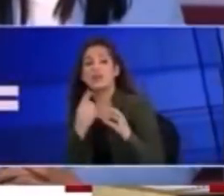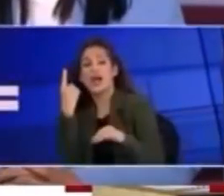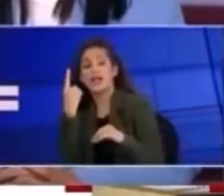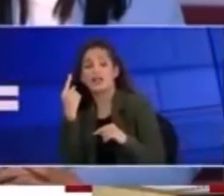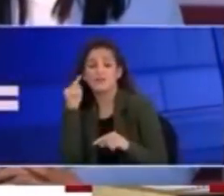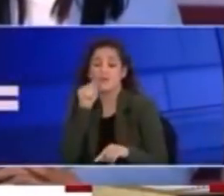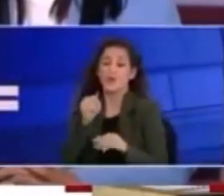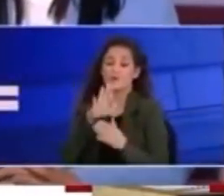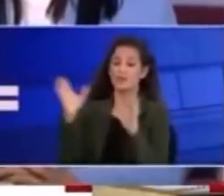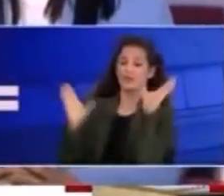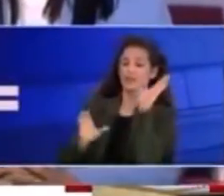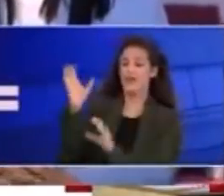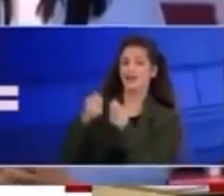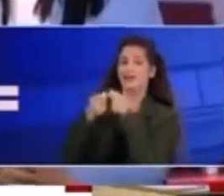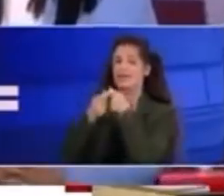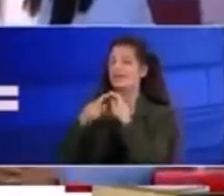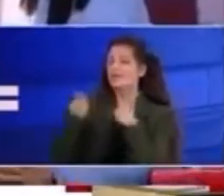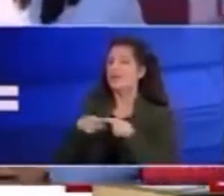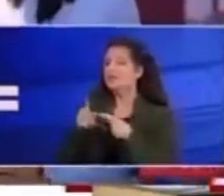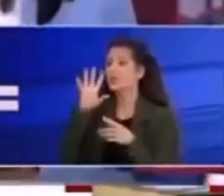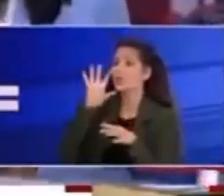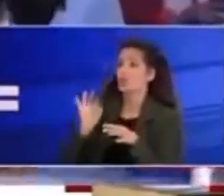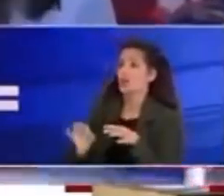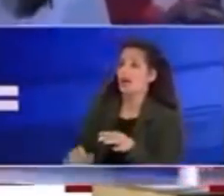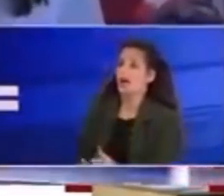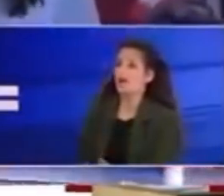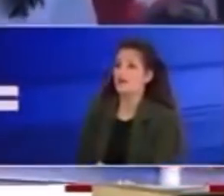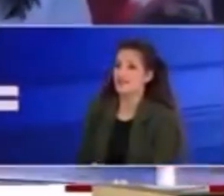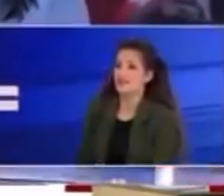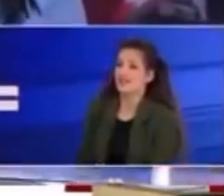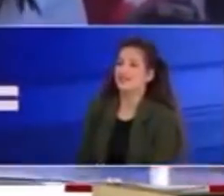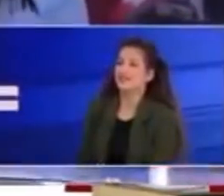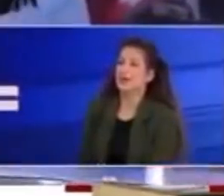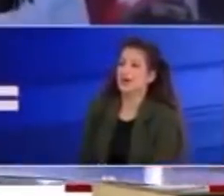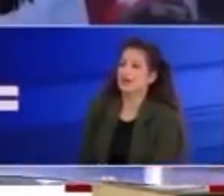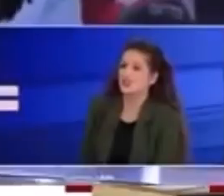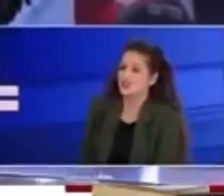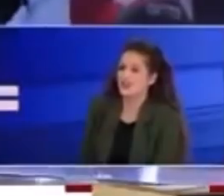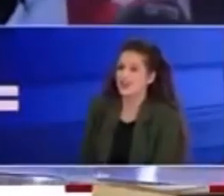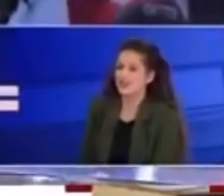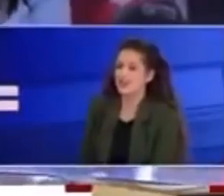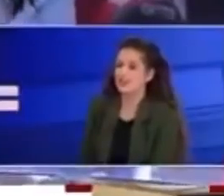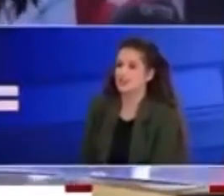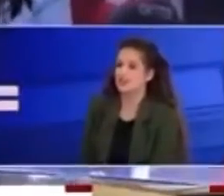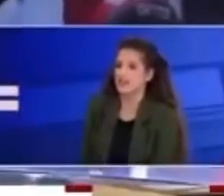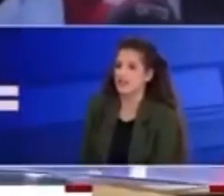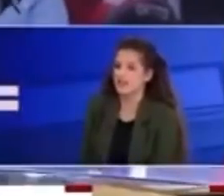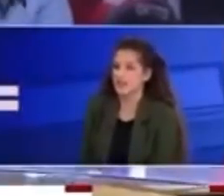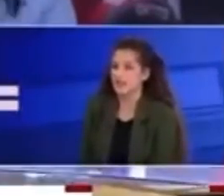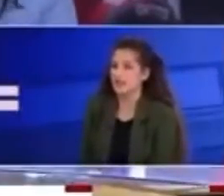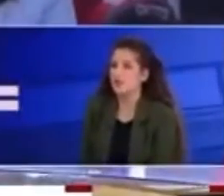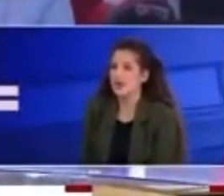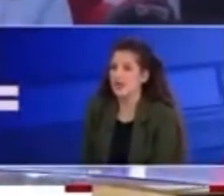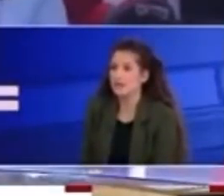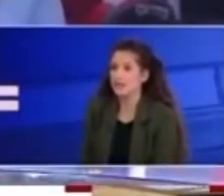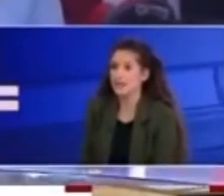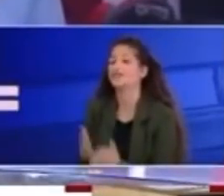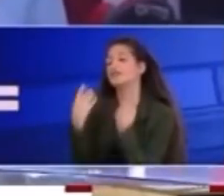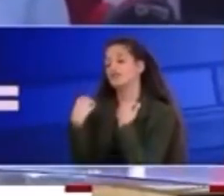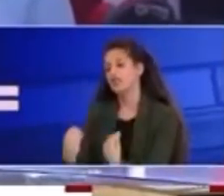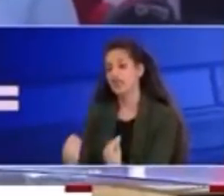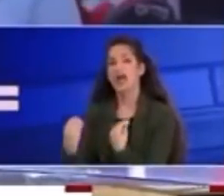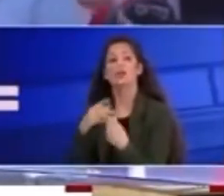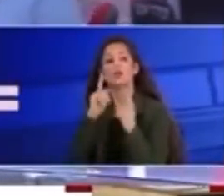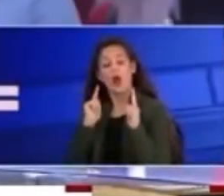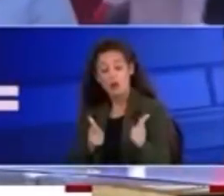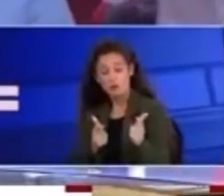נבוא ונמנה חברים לוועדה. זה לא ענייני, גם ככה לא היה רוב. זה לא, זה לא משנה. כל כך חשוב לכם, אבל שנייה, אתם רוצים להילחם את דברים, תקחו חלק בפנים. אנחנו